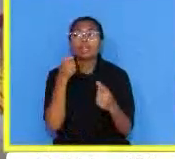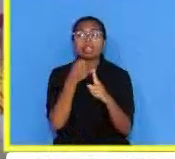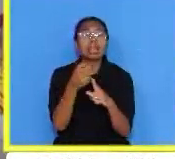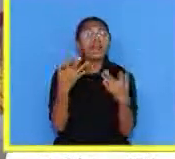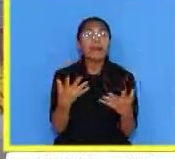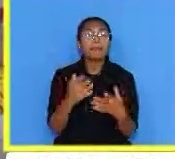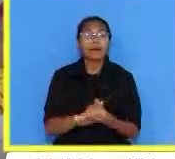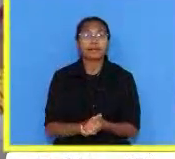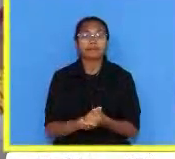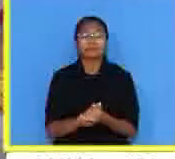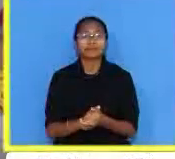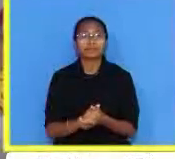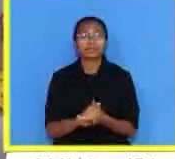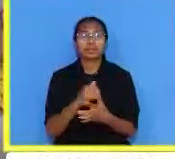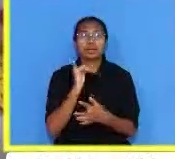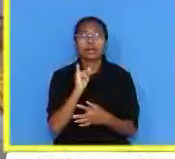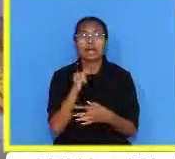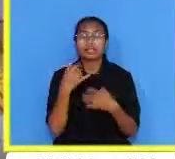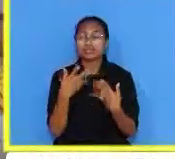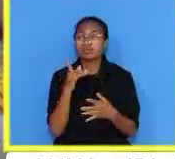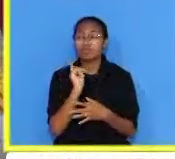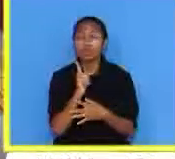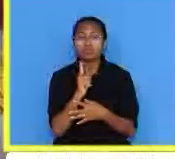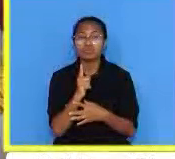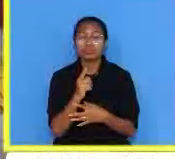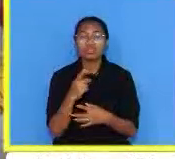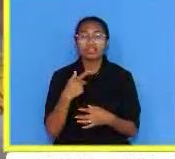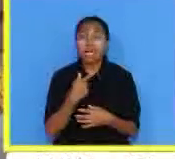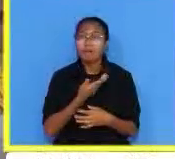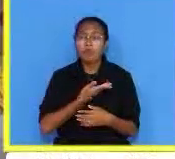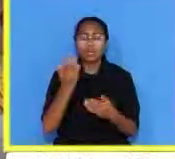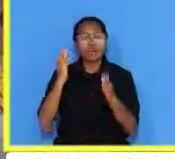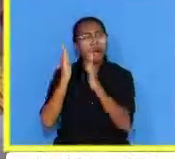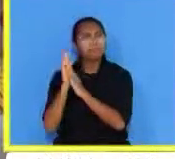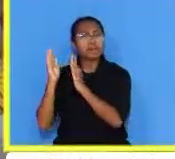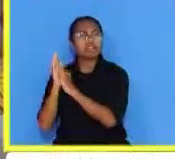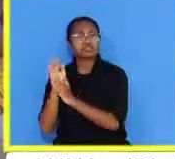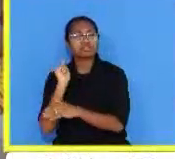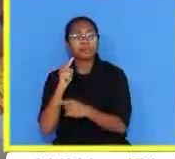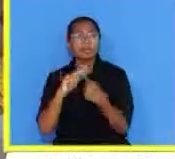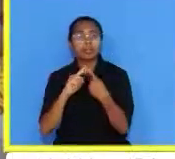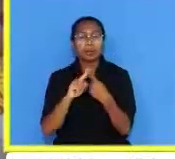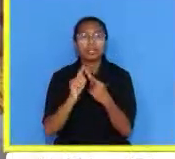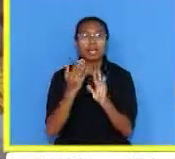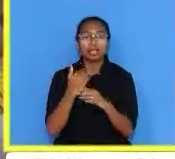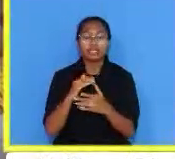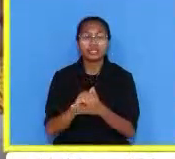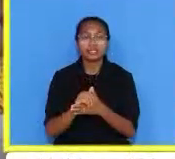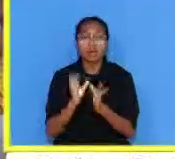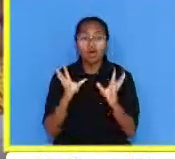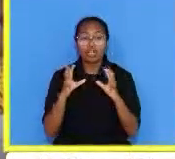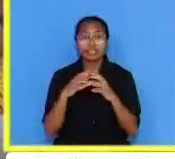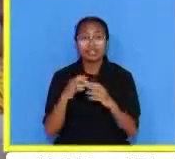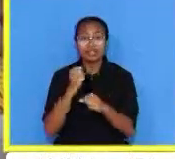Dina? Jadi sebelum itu saya ingin mengapresiasi teman-teman dari